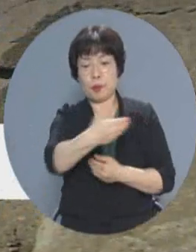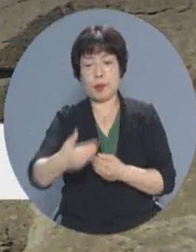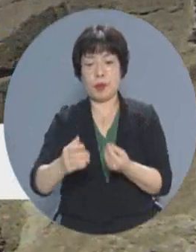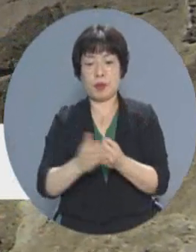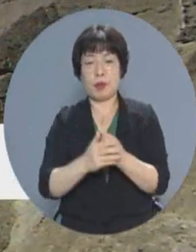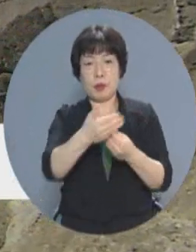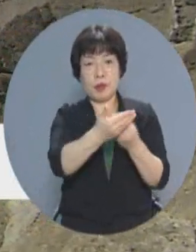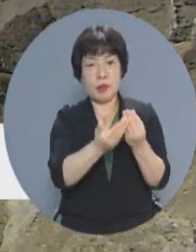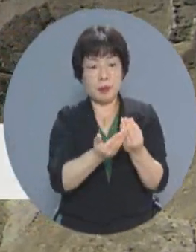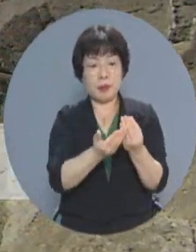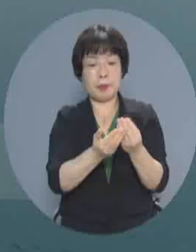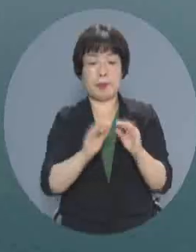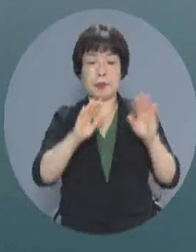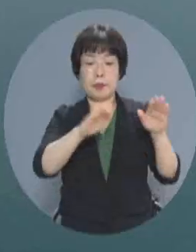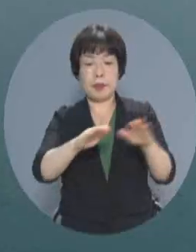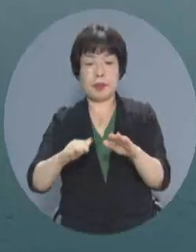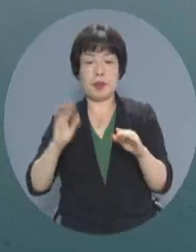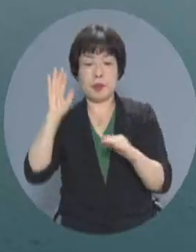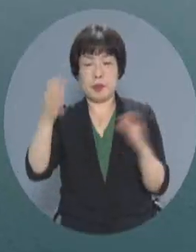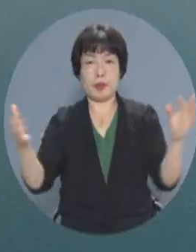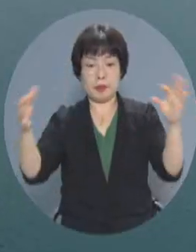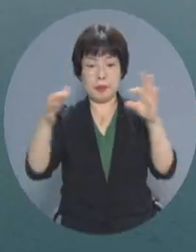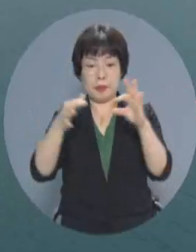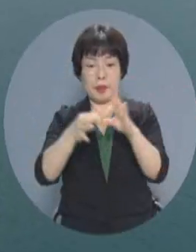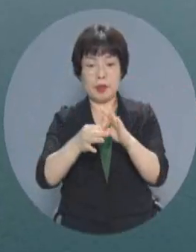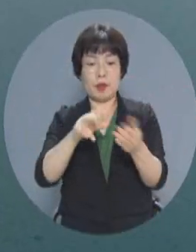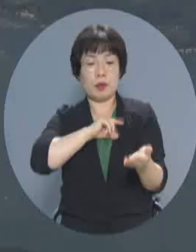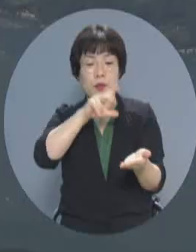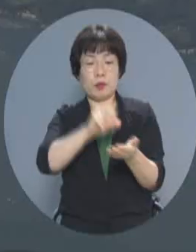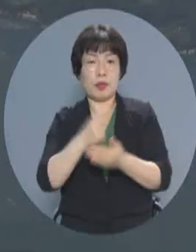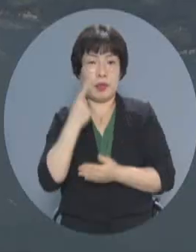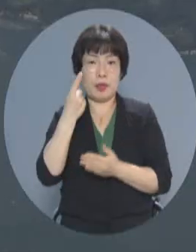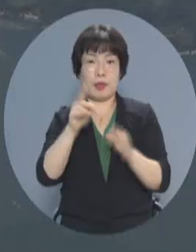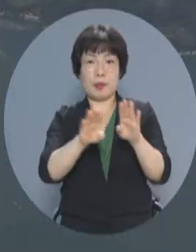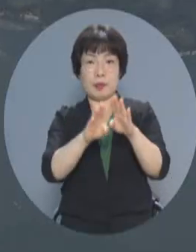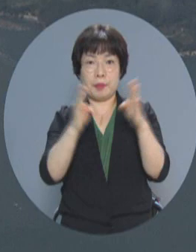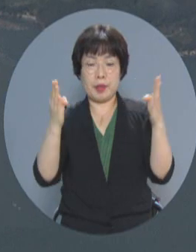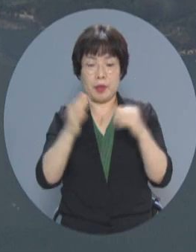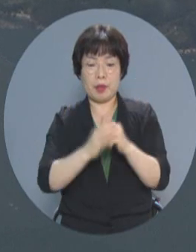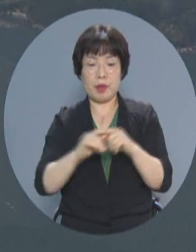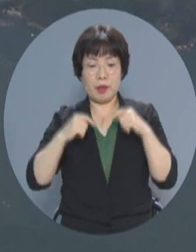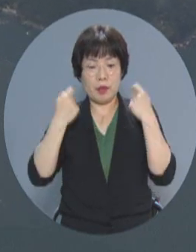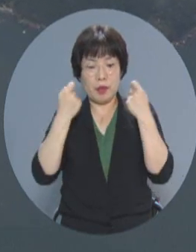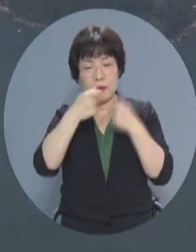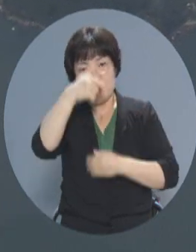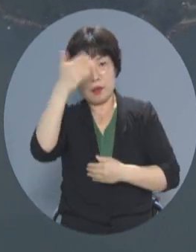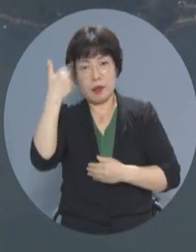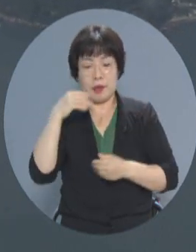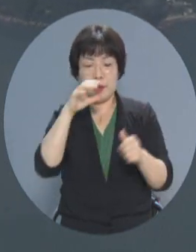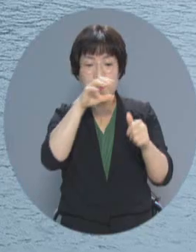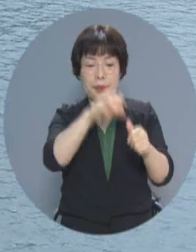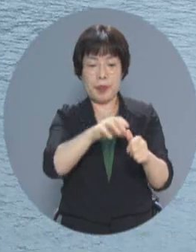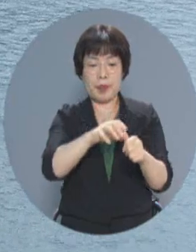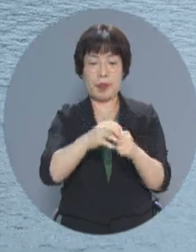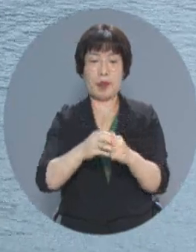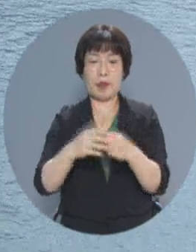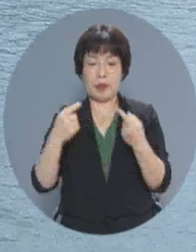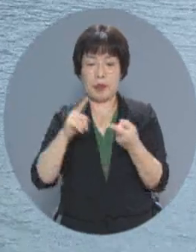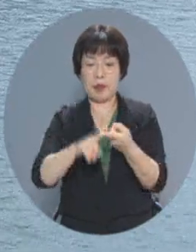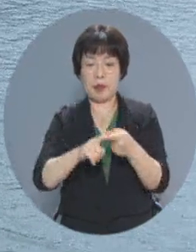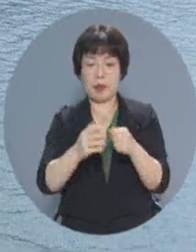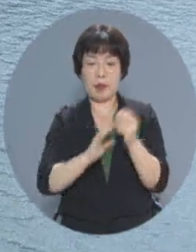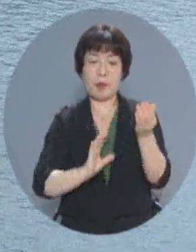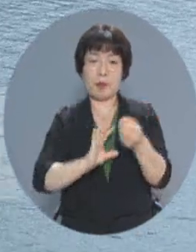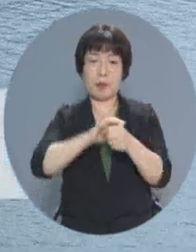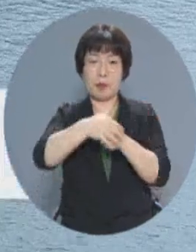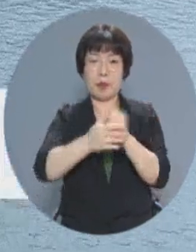미래를 잇따라는 주제로 한 달 동안 열립니다. 과거 고립과 단절의 상징이던 섬. 지구온난화로